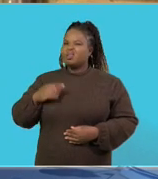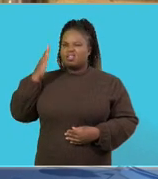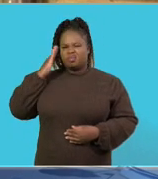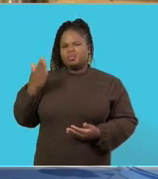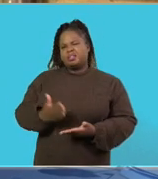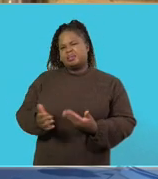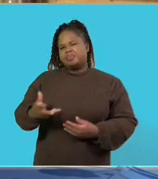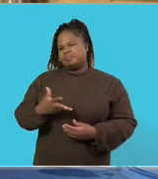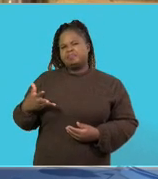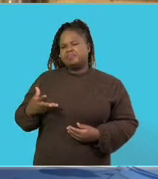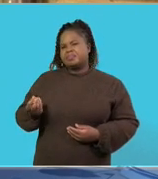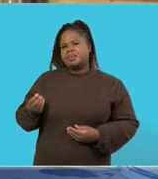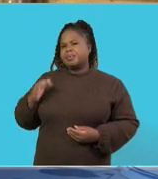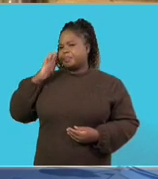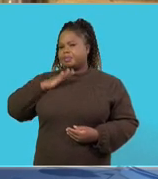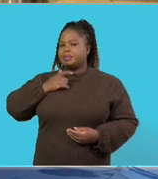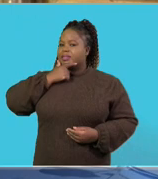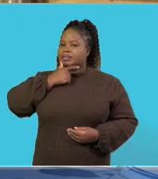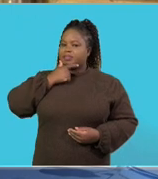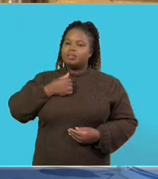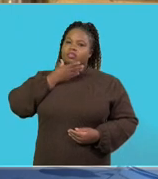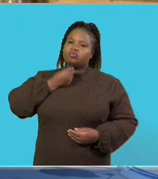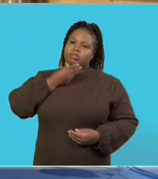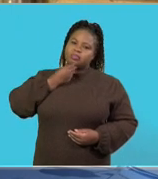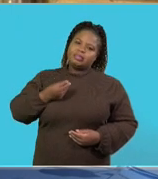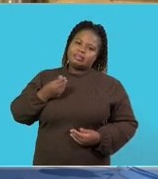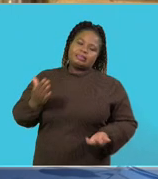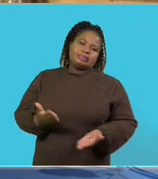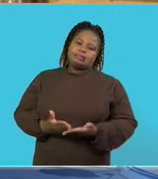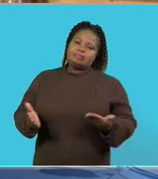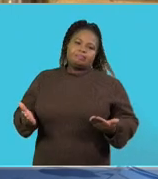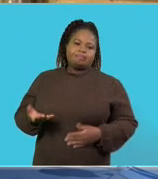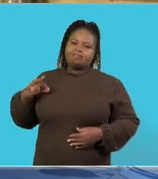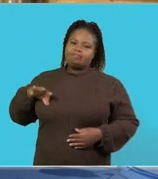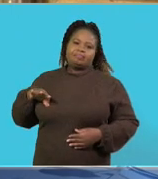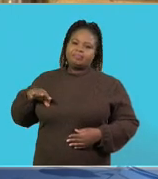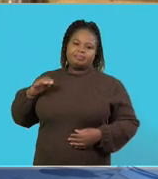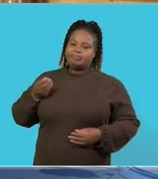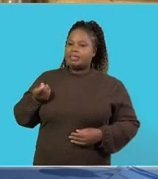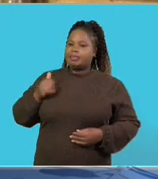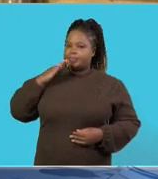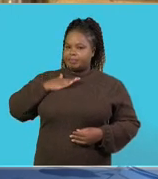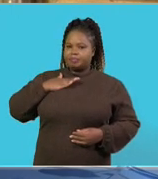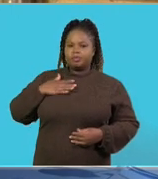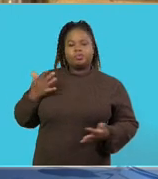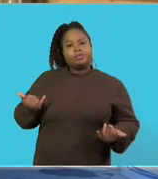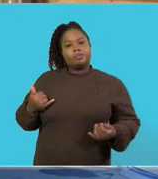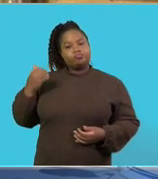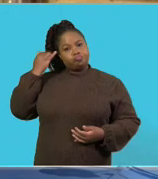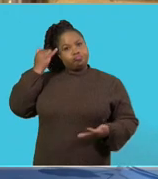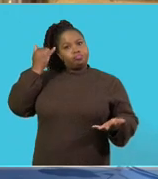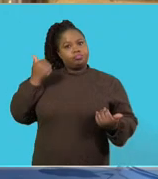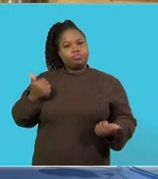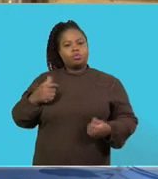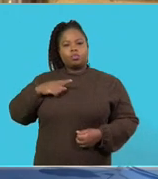tšhelete, ba e sebedisitse December ba ile di Christmas ba bang ga ba kgona, ebile it was a pleasant disguise because